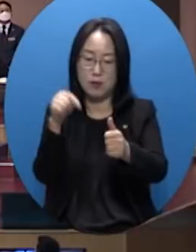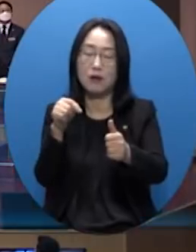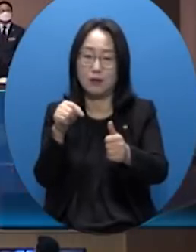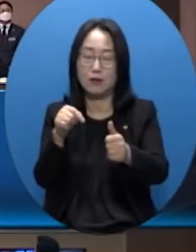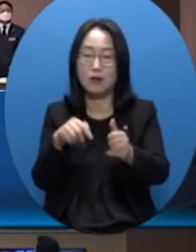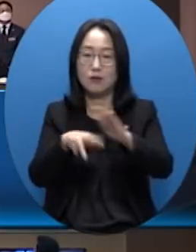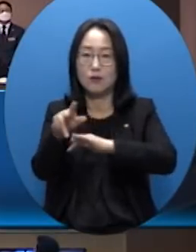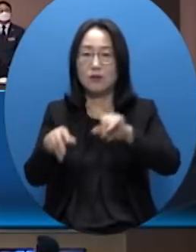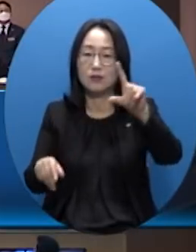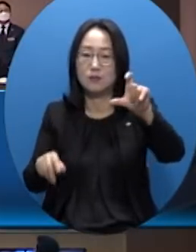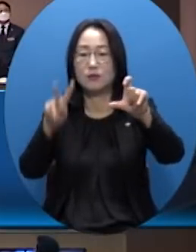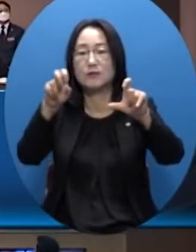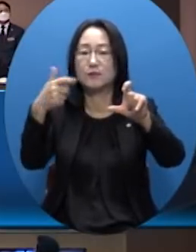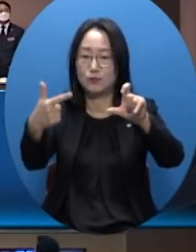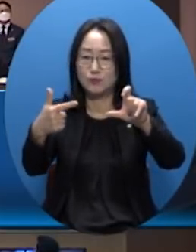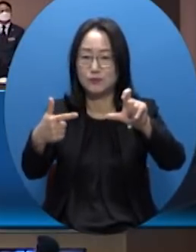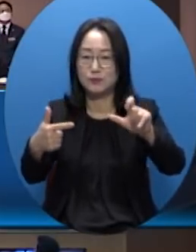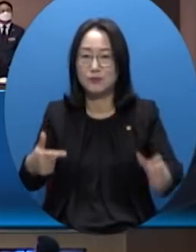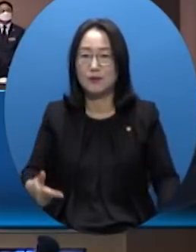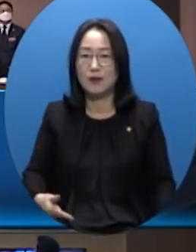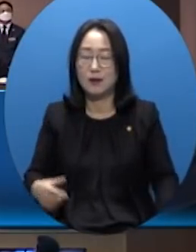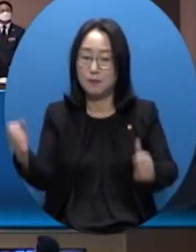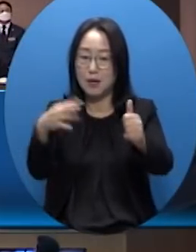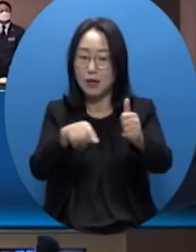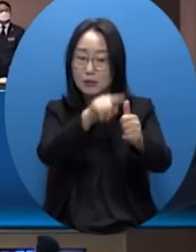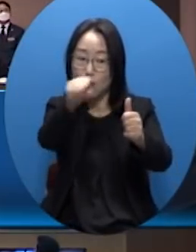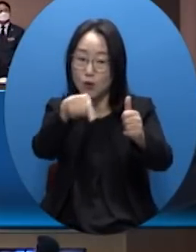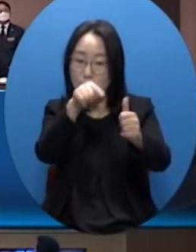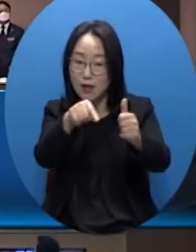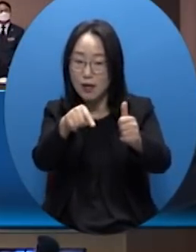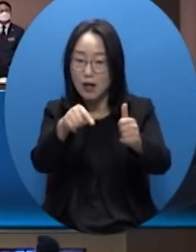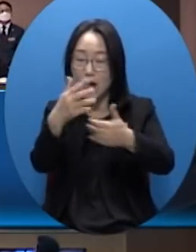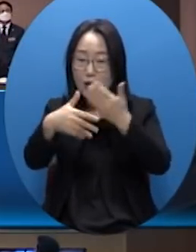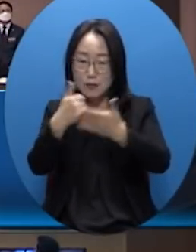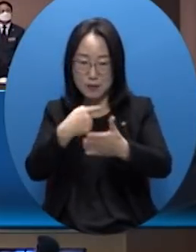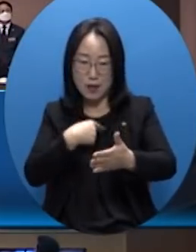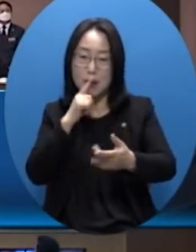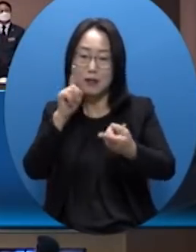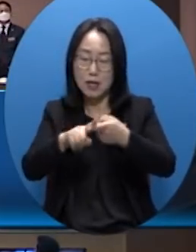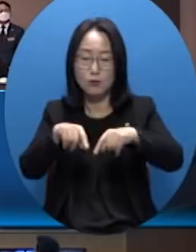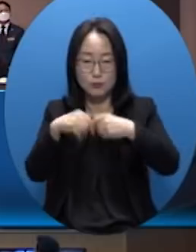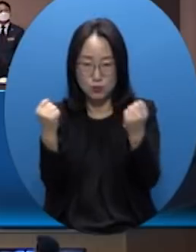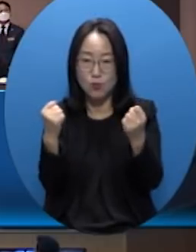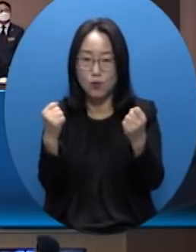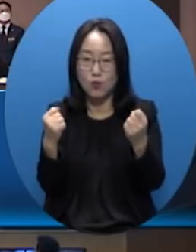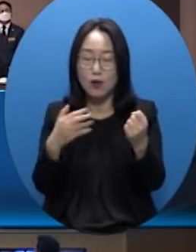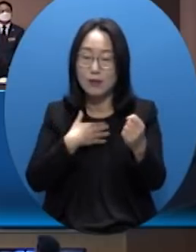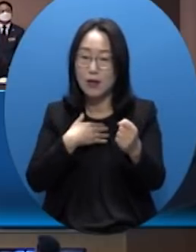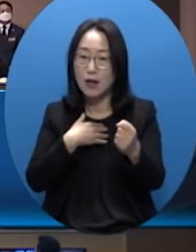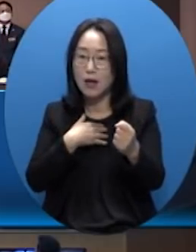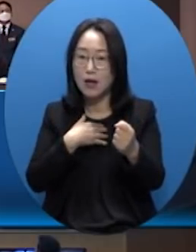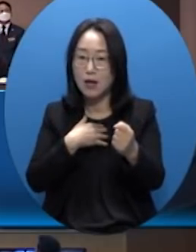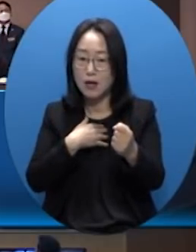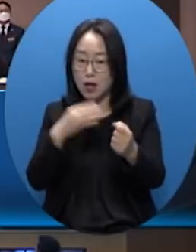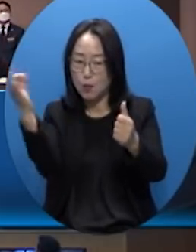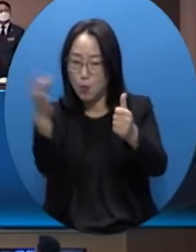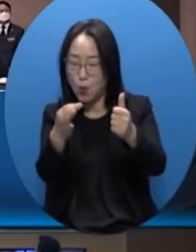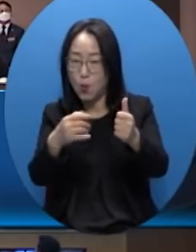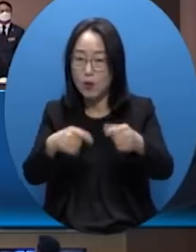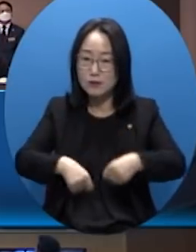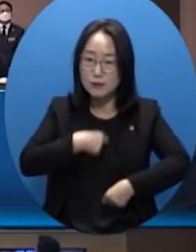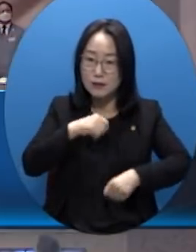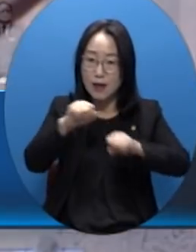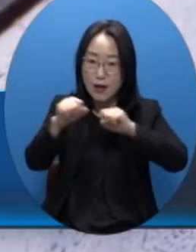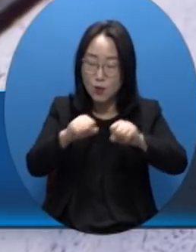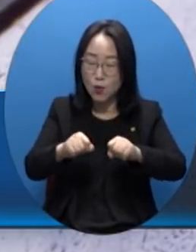줄기 보장 26 10입니다 1대 너희가 너희 하나님 나 야외 말을 들어 순종하고 내가 보기에 의를 행하며 내 계명에